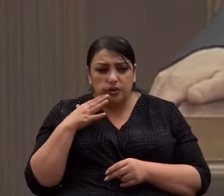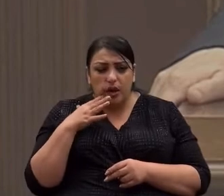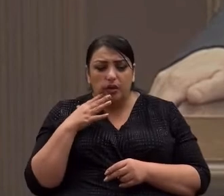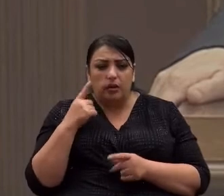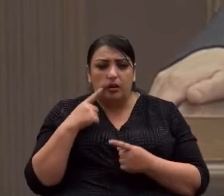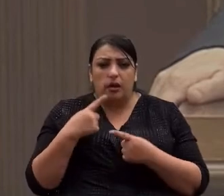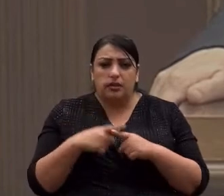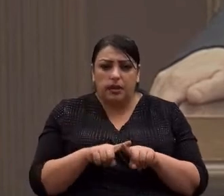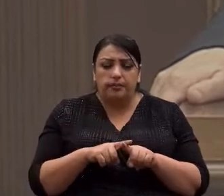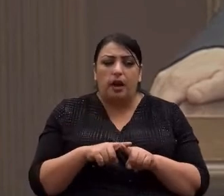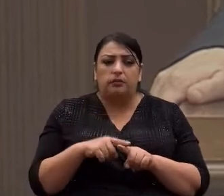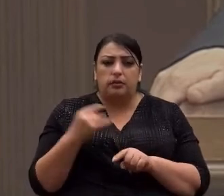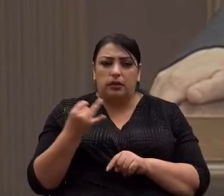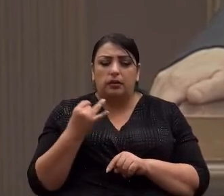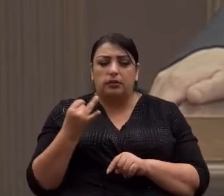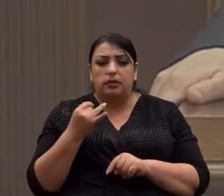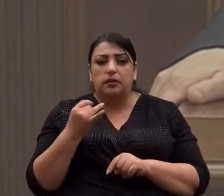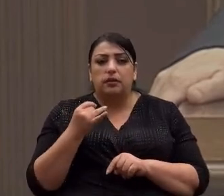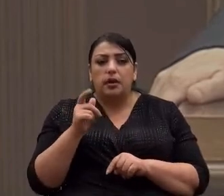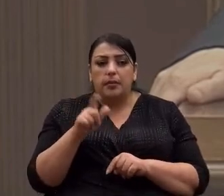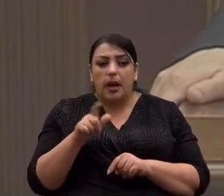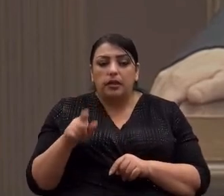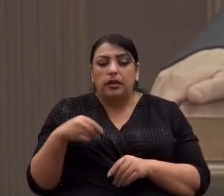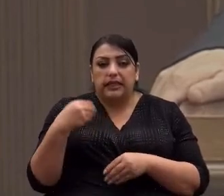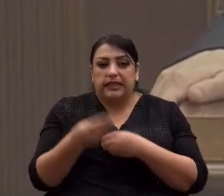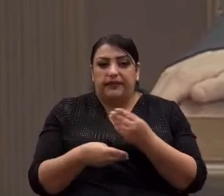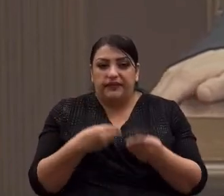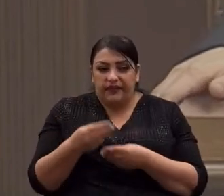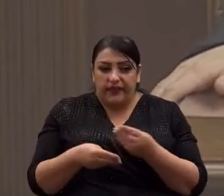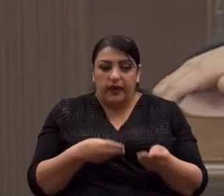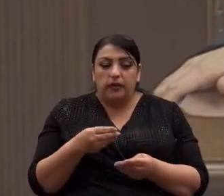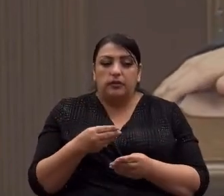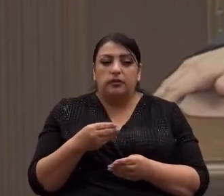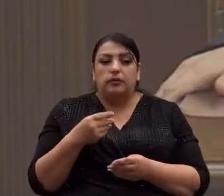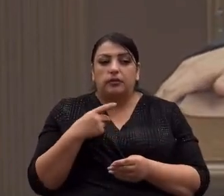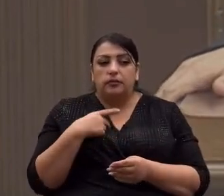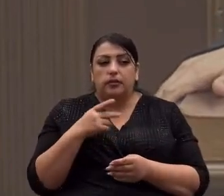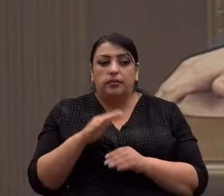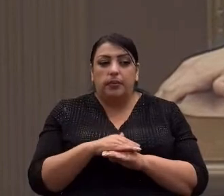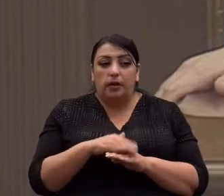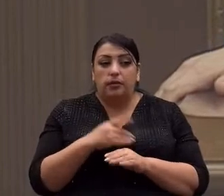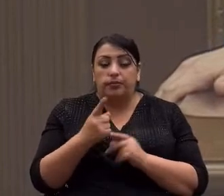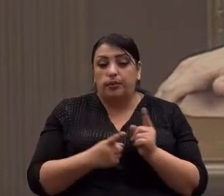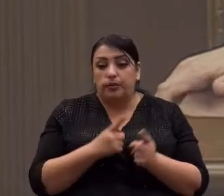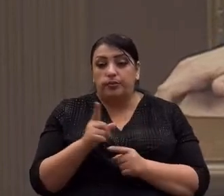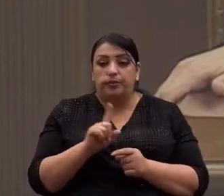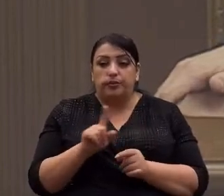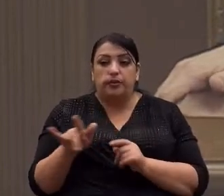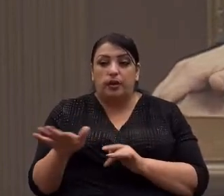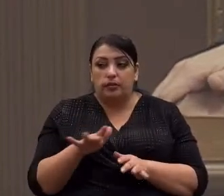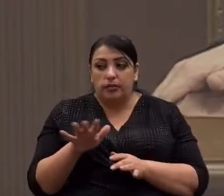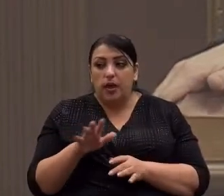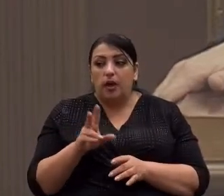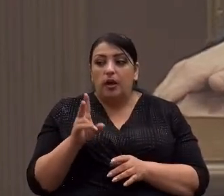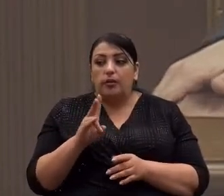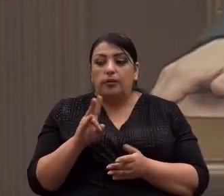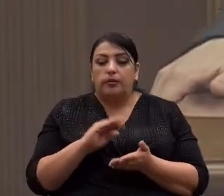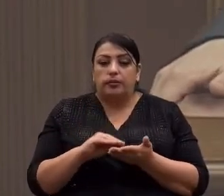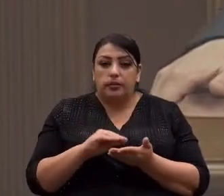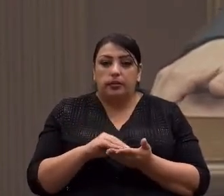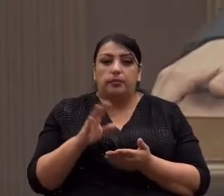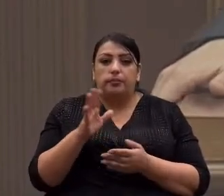ռեսուրս, և մեր այն քաղաքականությունը նաև միջազգային փորձի տեսանկյունից այն բարեփոխումները, որ ապրում է, որտև լսումների հիմքում դրված